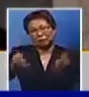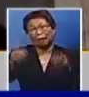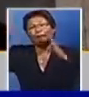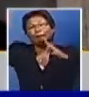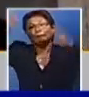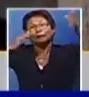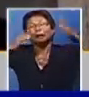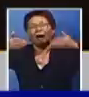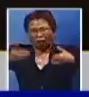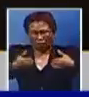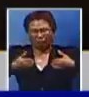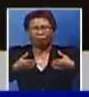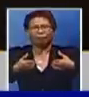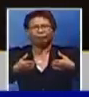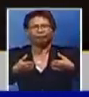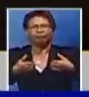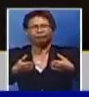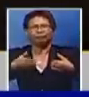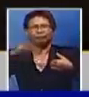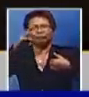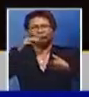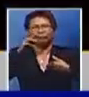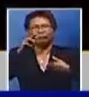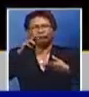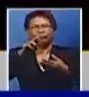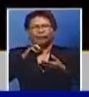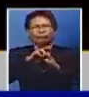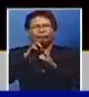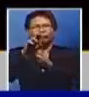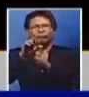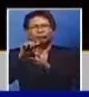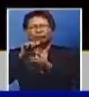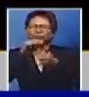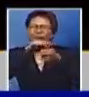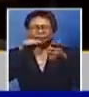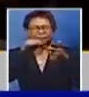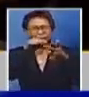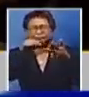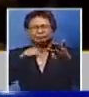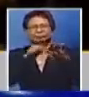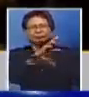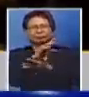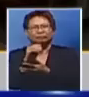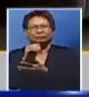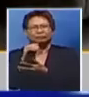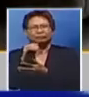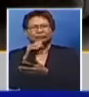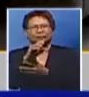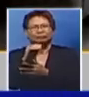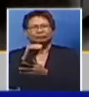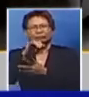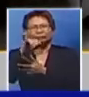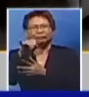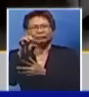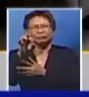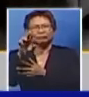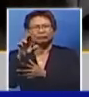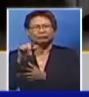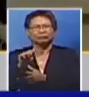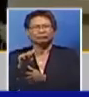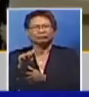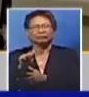Malaysia termasuk Mawadah Safwa, Dewar Saqifa, Saja Madinah, Darul Khair dan Jewar El